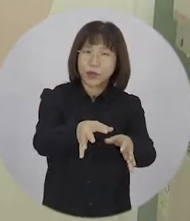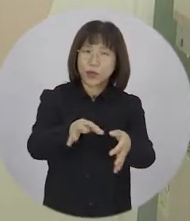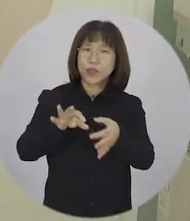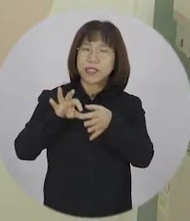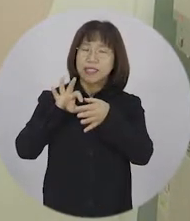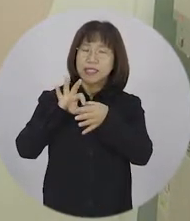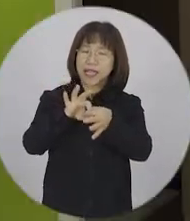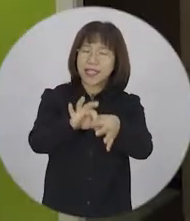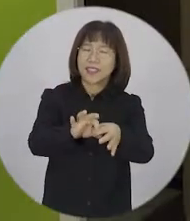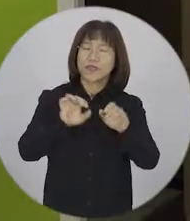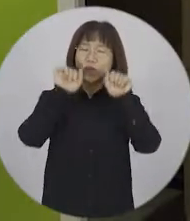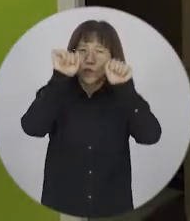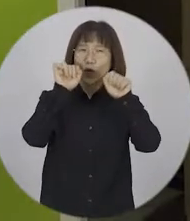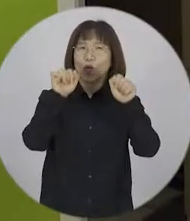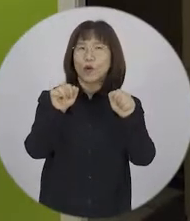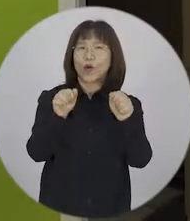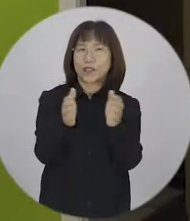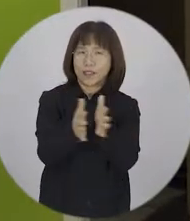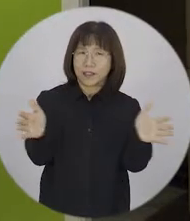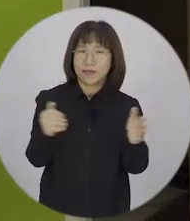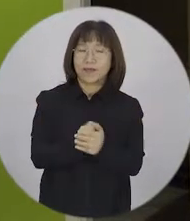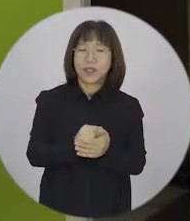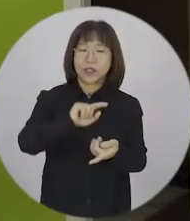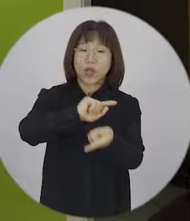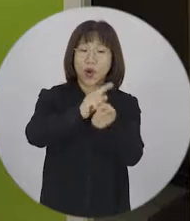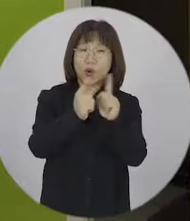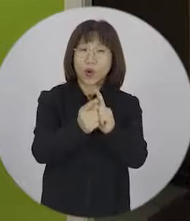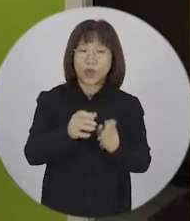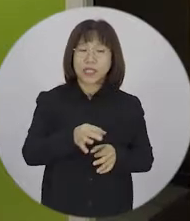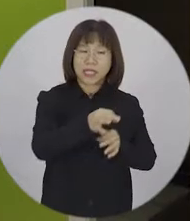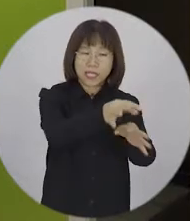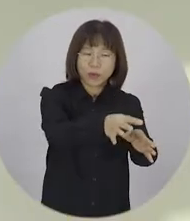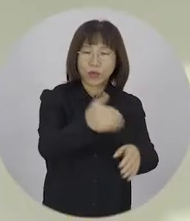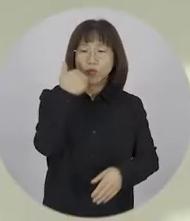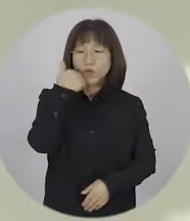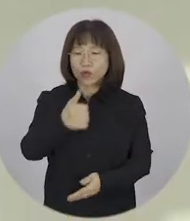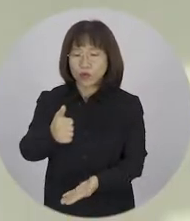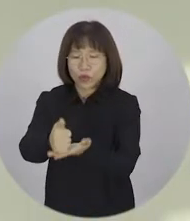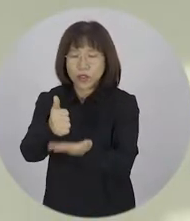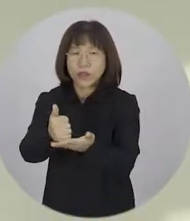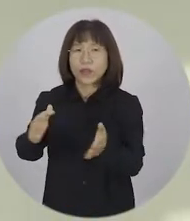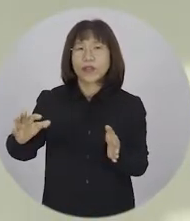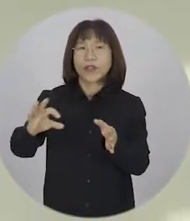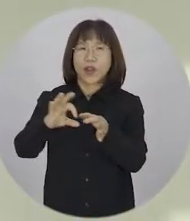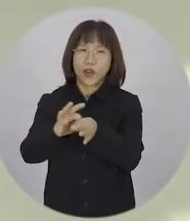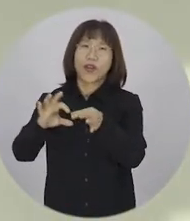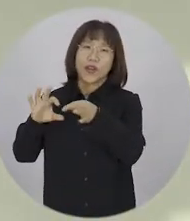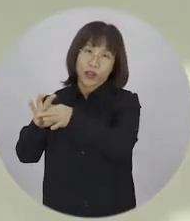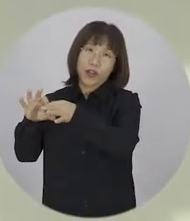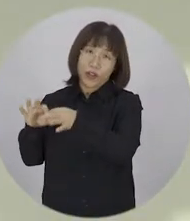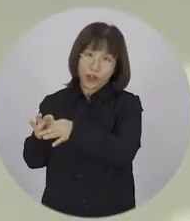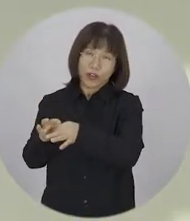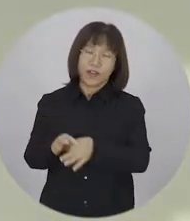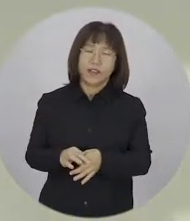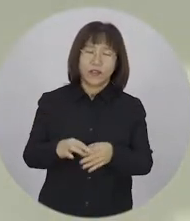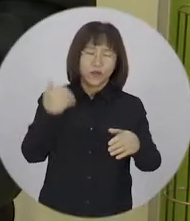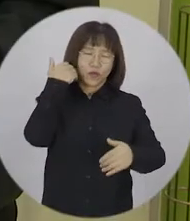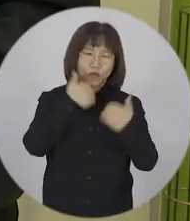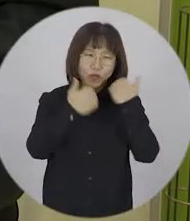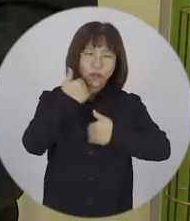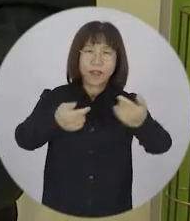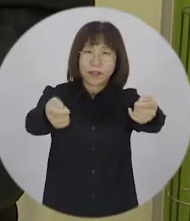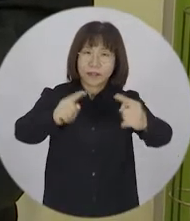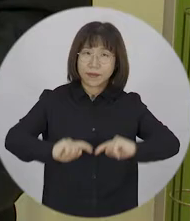챌린지는 기부자가 다음 기부자를 추천하고 연결하는 릴레이 기부 형식으로 강서 구민이면 누구나 참여할 수